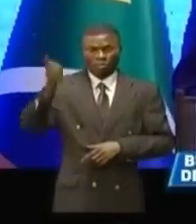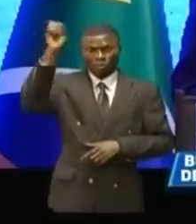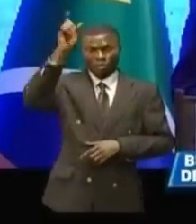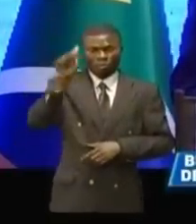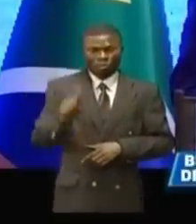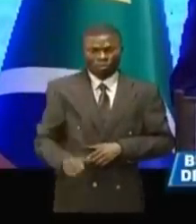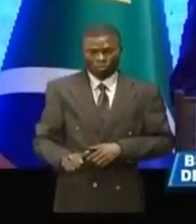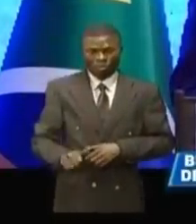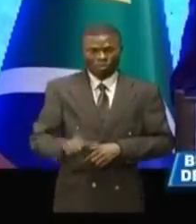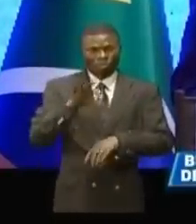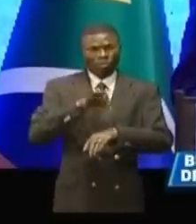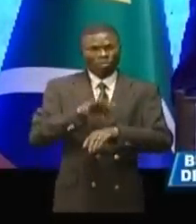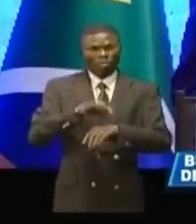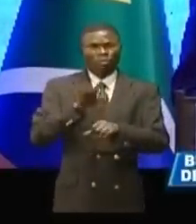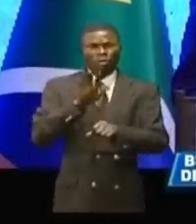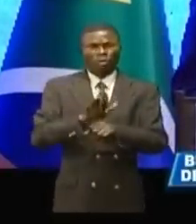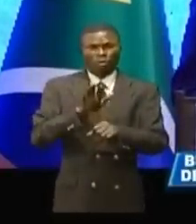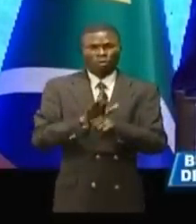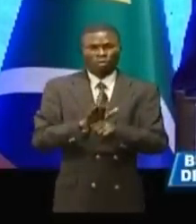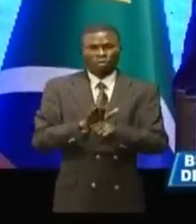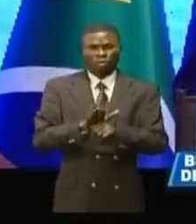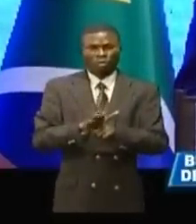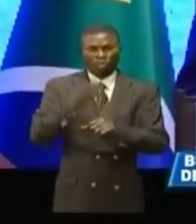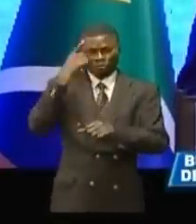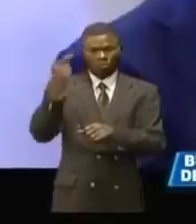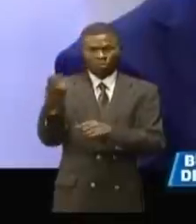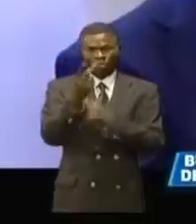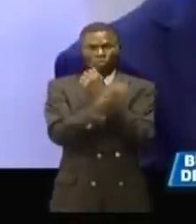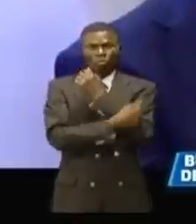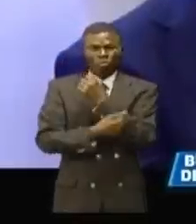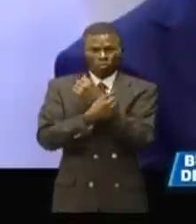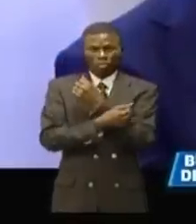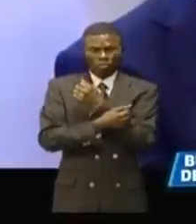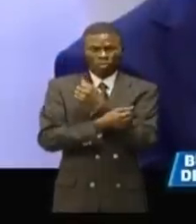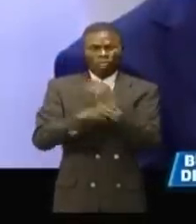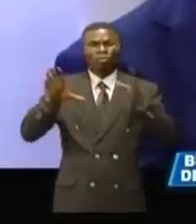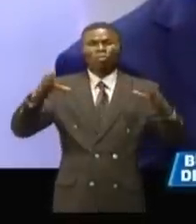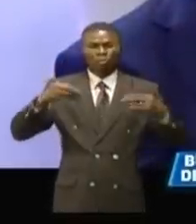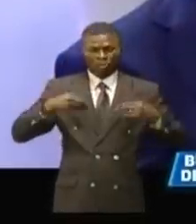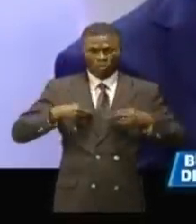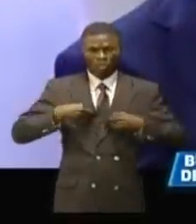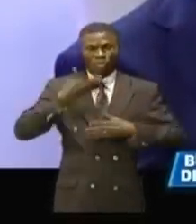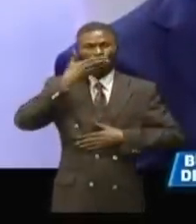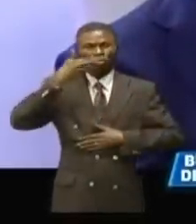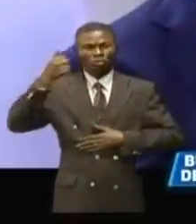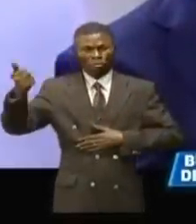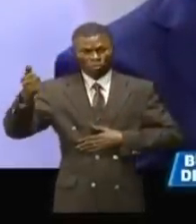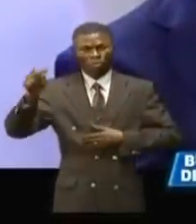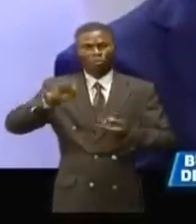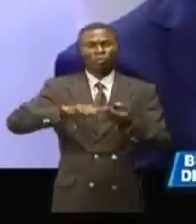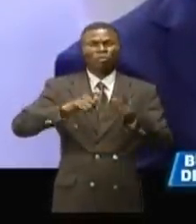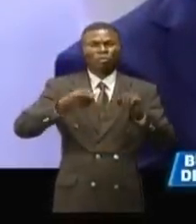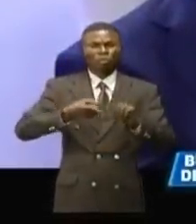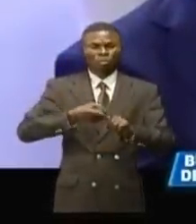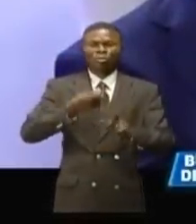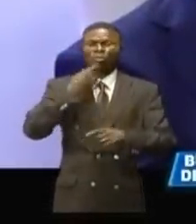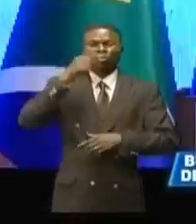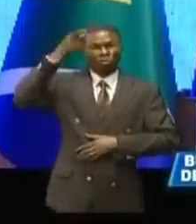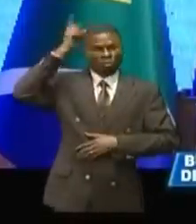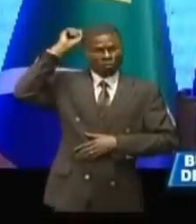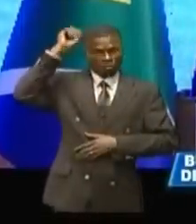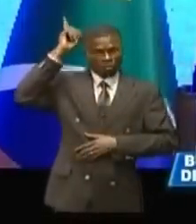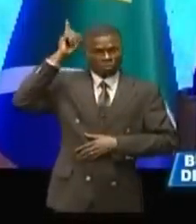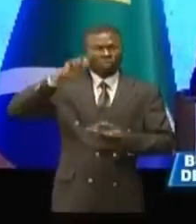été l'opportunité pour nos deux pays de réaffirmer l'excellence des relations historiques et